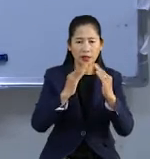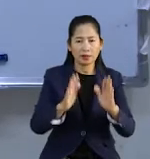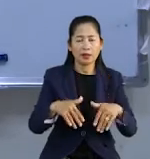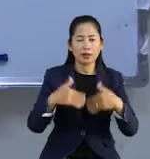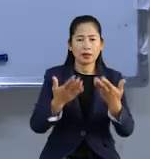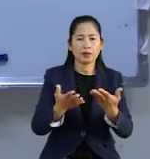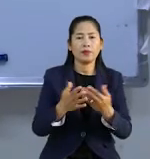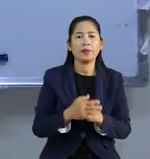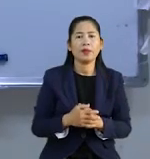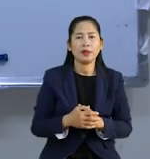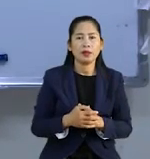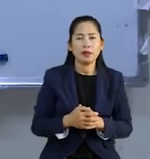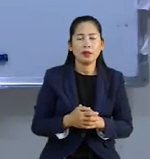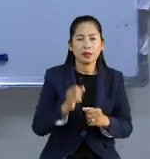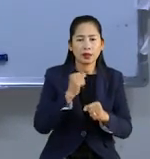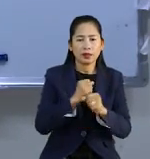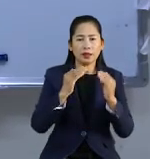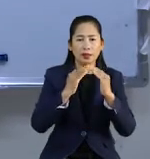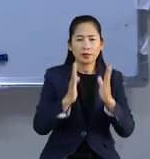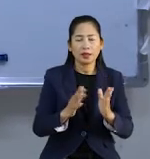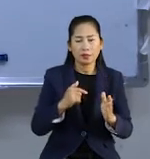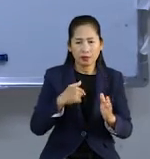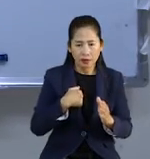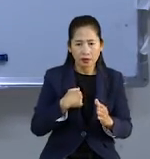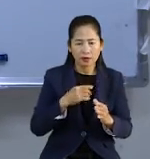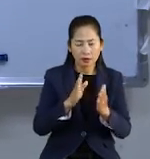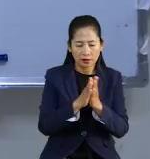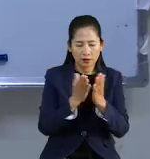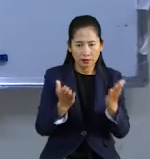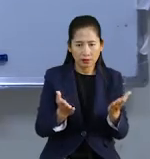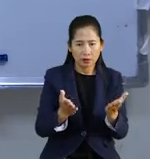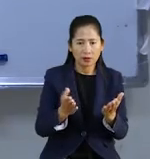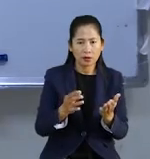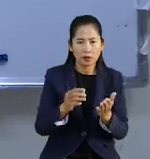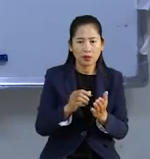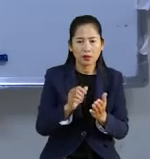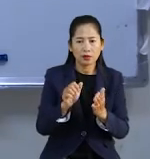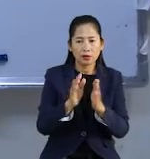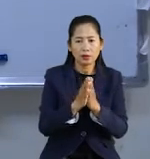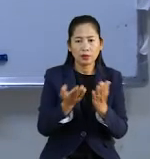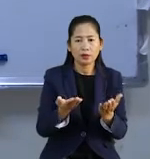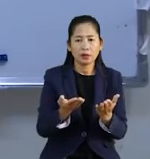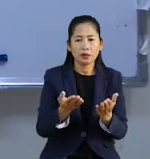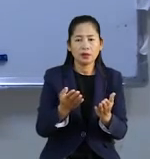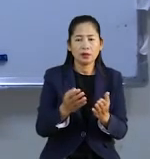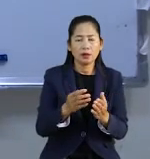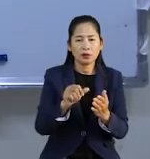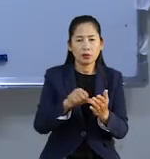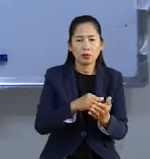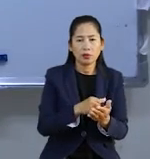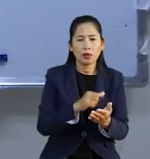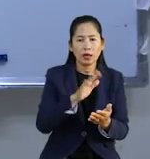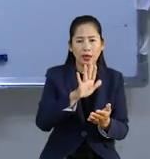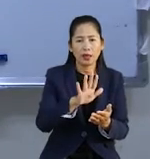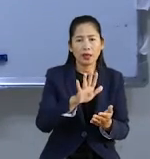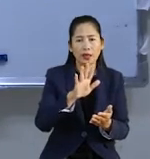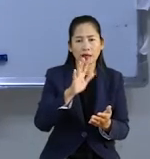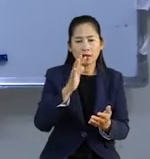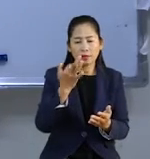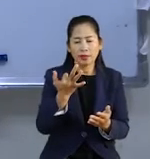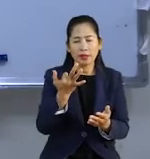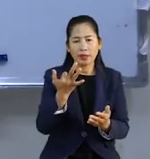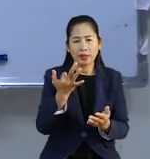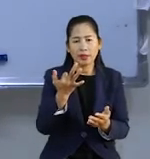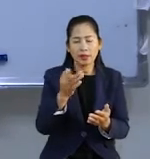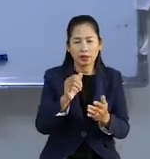ไอ้คนเถื่อก็นะกิจกาเตียระบายเยอะในขนมเสียผื่อปมระบายเยอะบาดก้นตุ่มปัวฮาสับปรำ